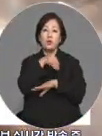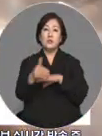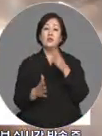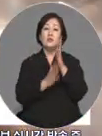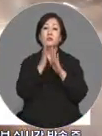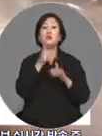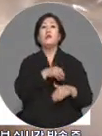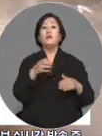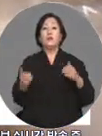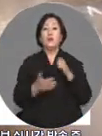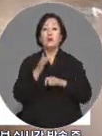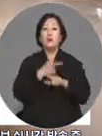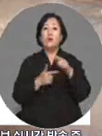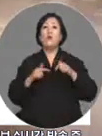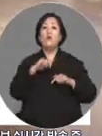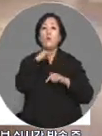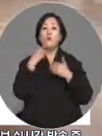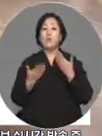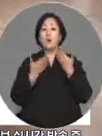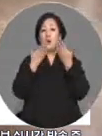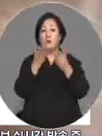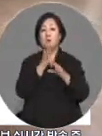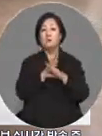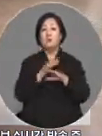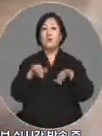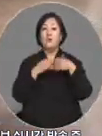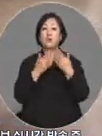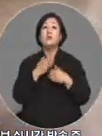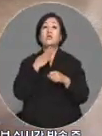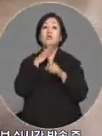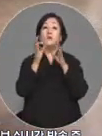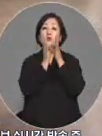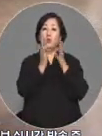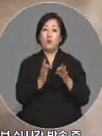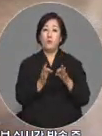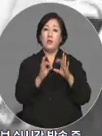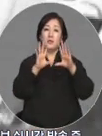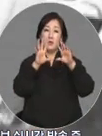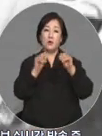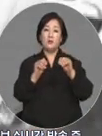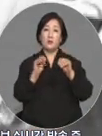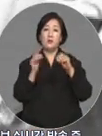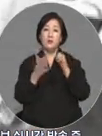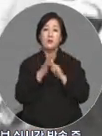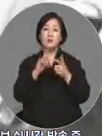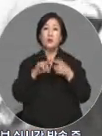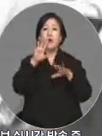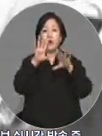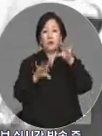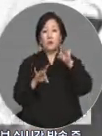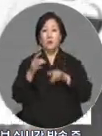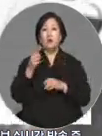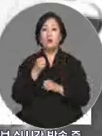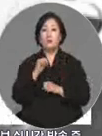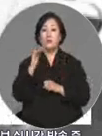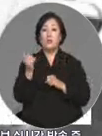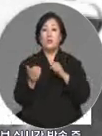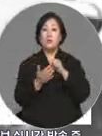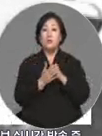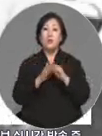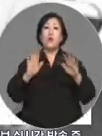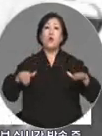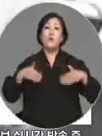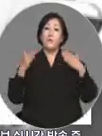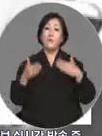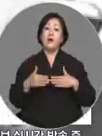용기있고 헌신적인 행동 덕분에 다행히 큰 2 길은 4분만에 잡혔습니다 애기도 좀 건조한 정 되었고 사람